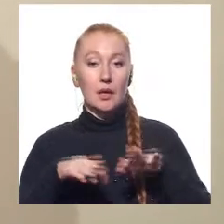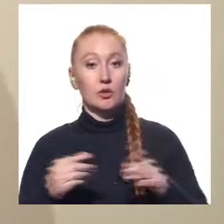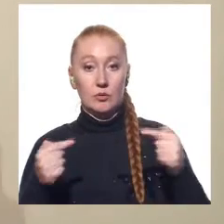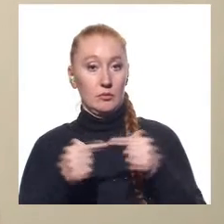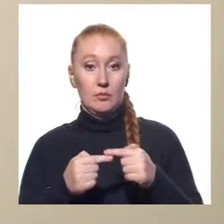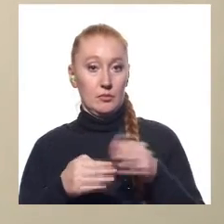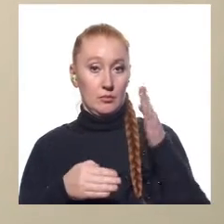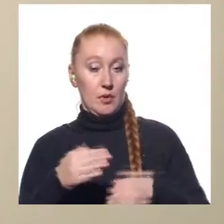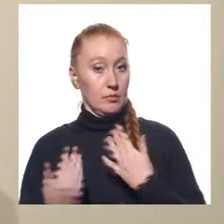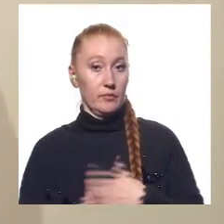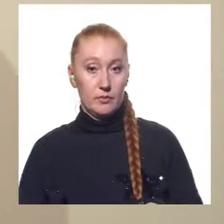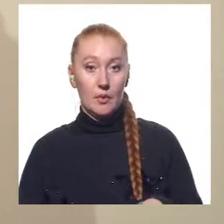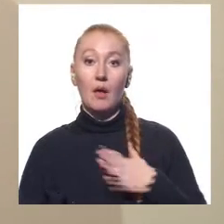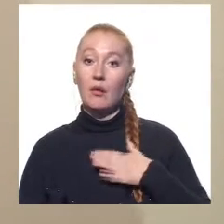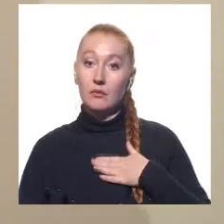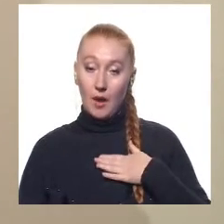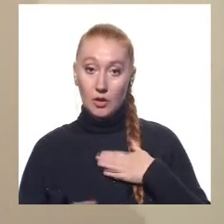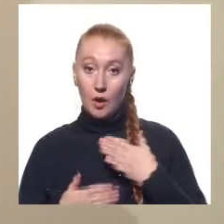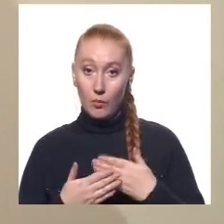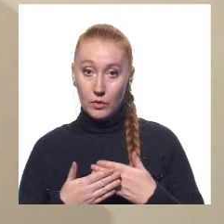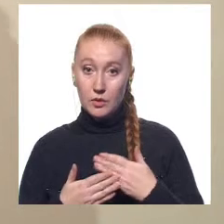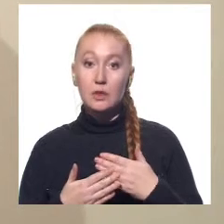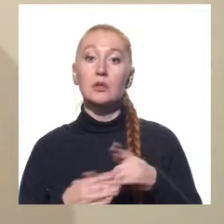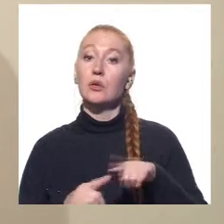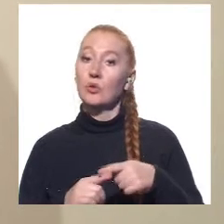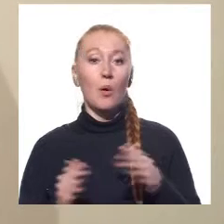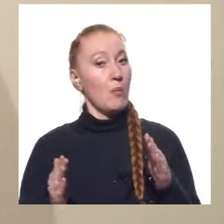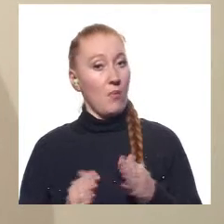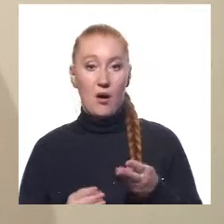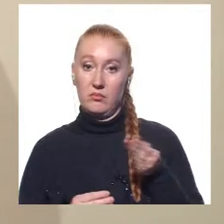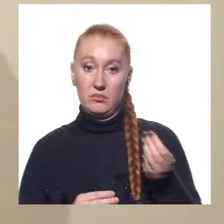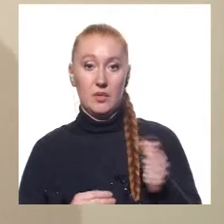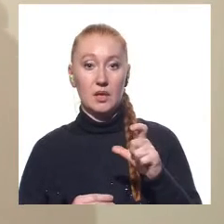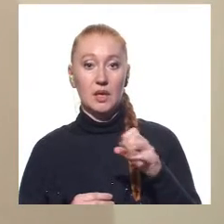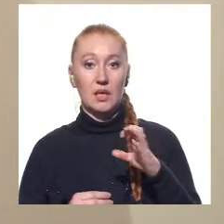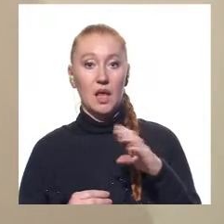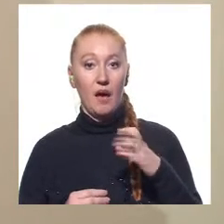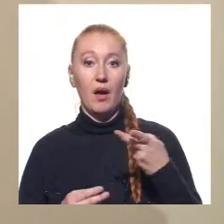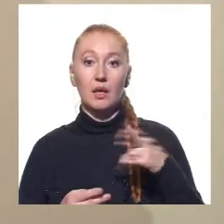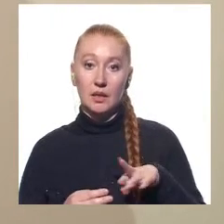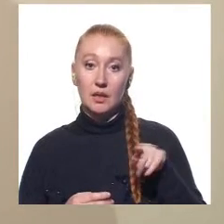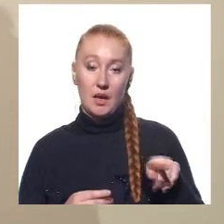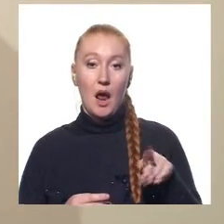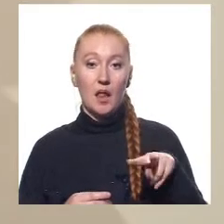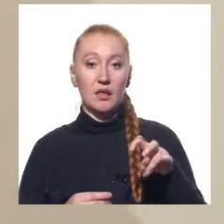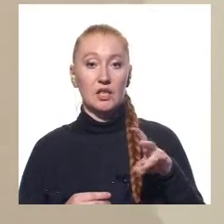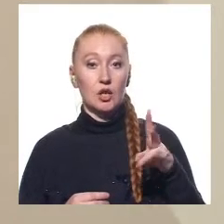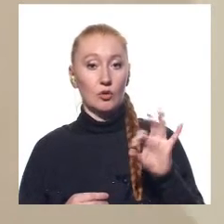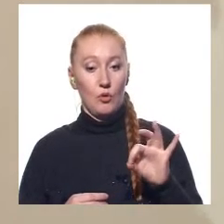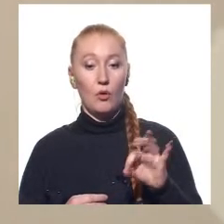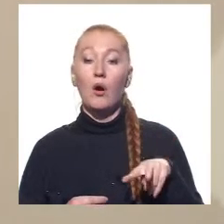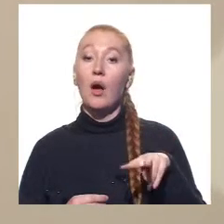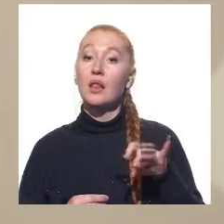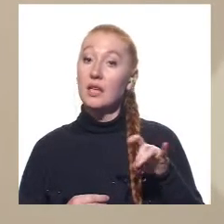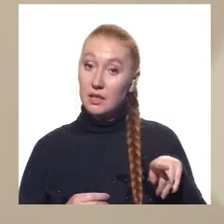остаточним. Але наша позиція, що надто мала застава для підозрюваного Лисенка.